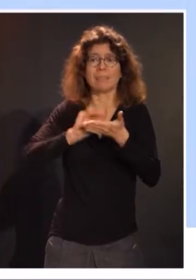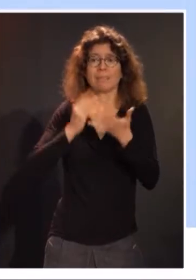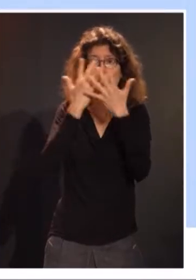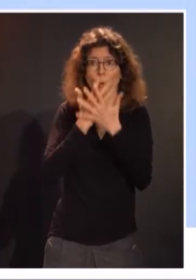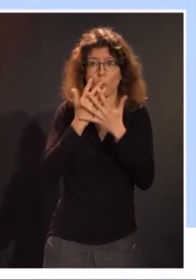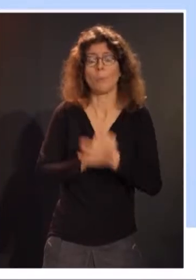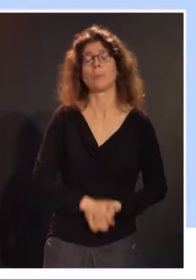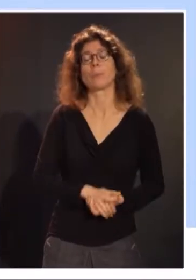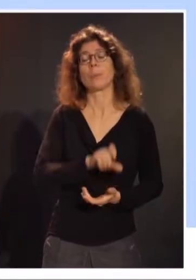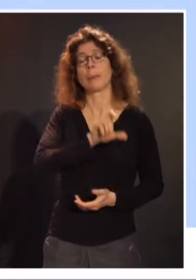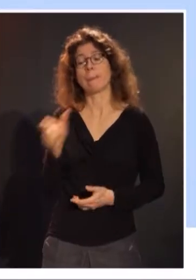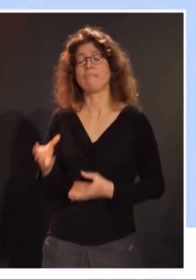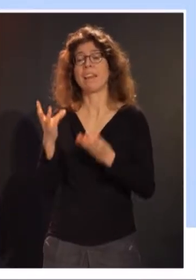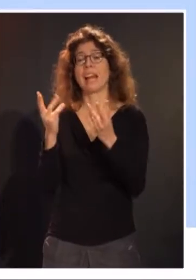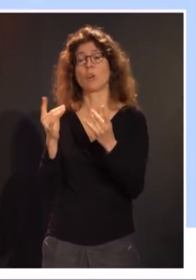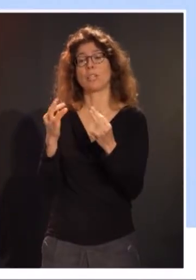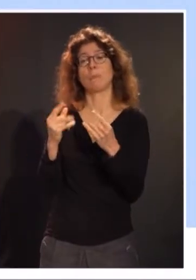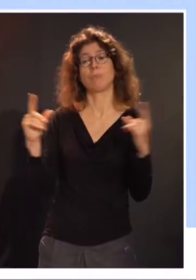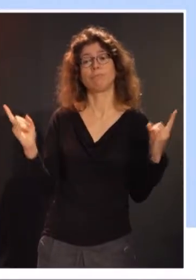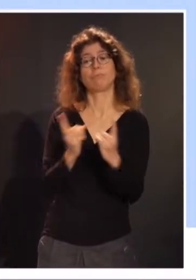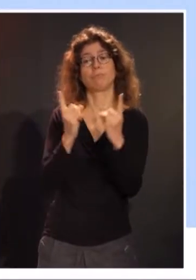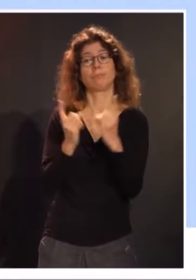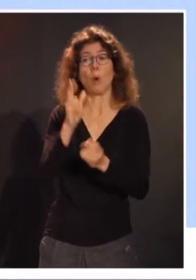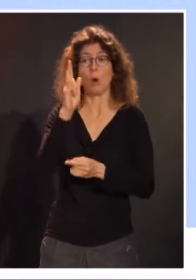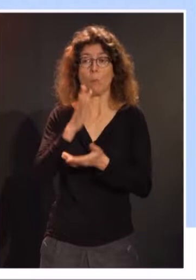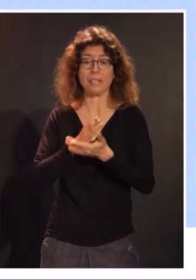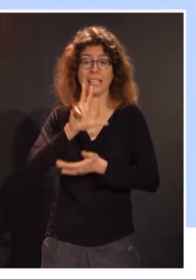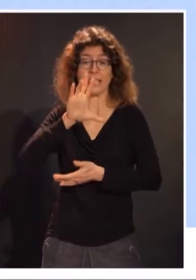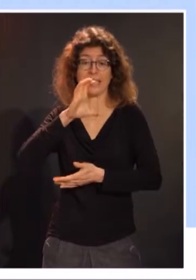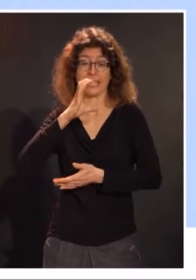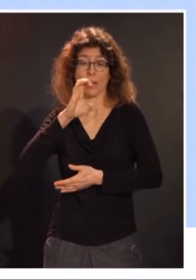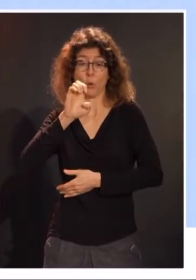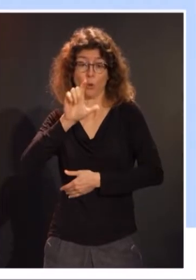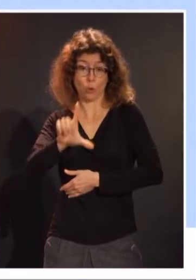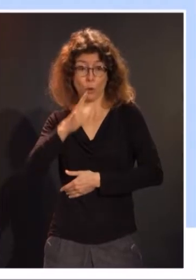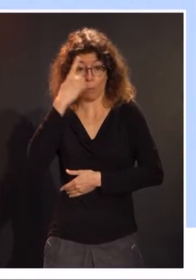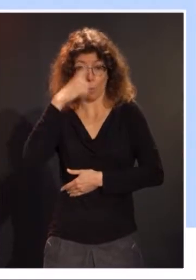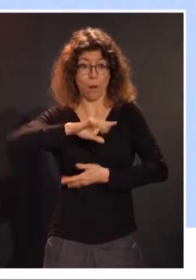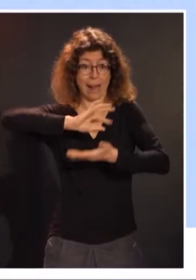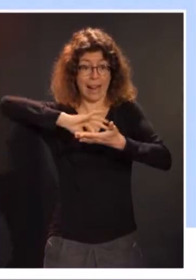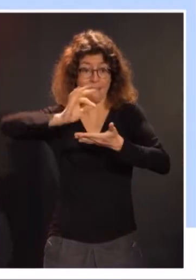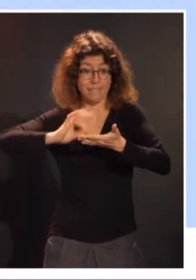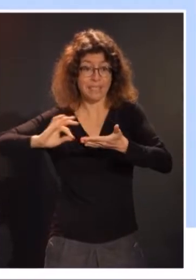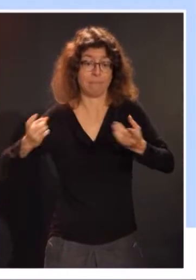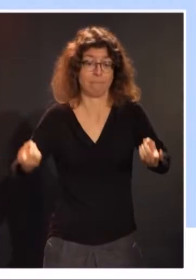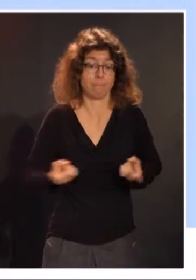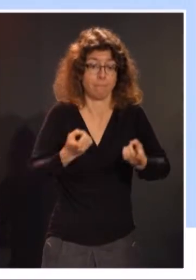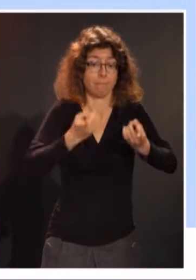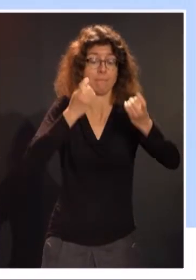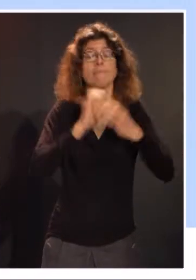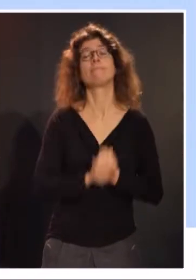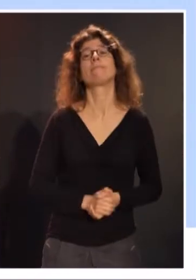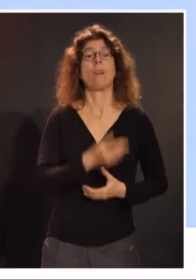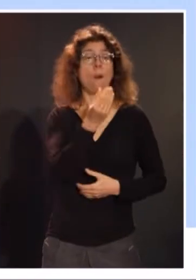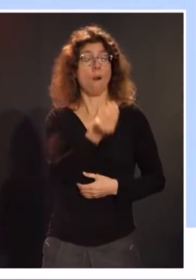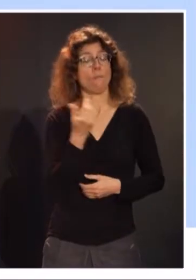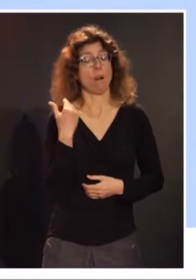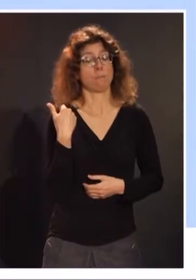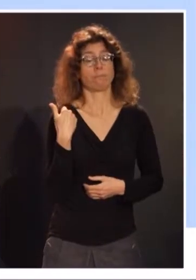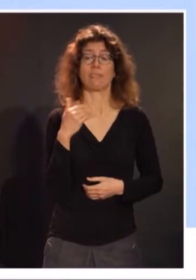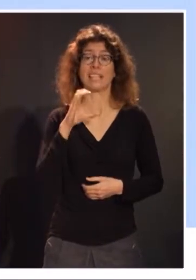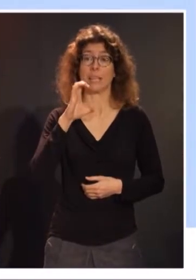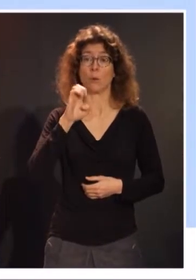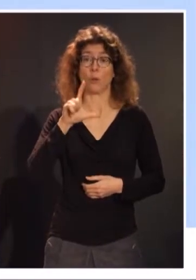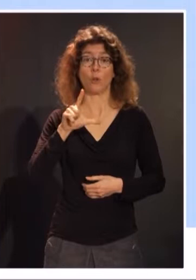par une ergothérapeute à partir du CE2 dans le cadre d'une rééducation du graphisme. C'est un enfant pour lequel un diagnostic a pu être posé en CE2,